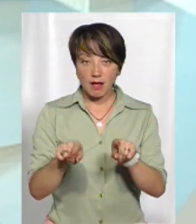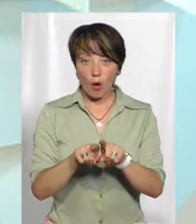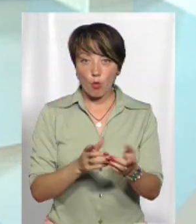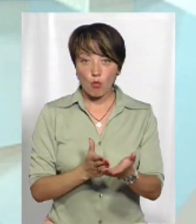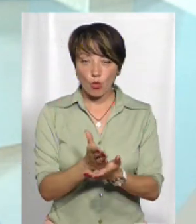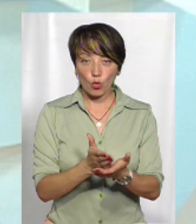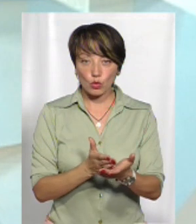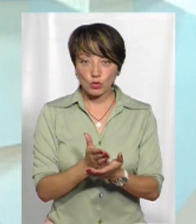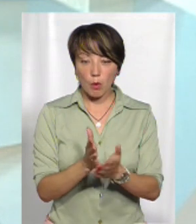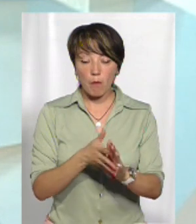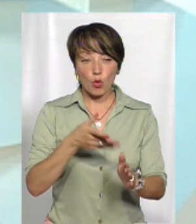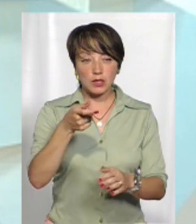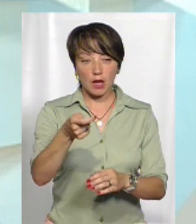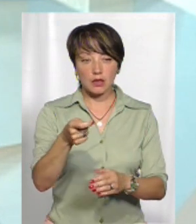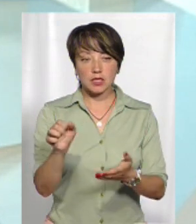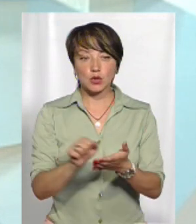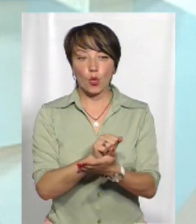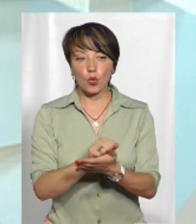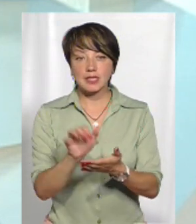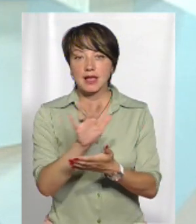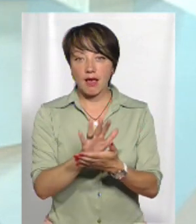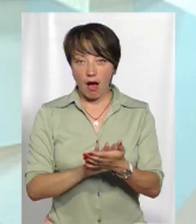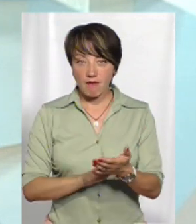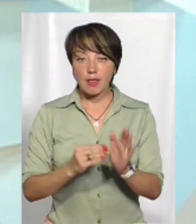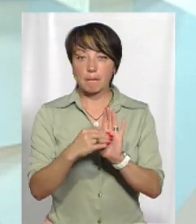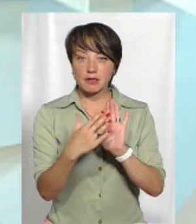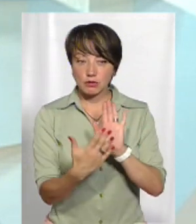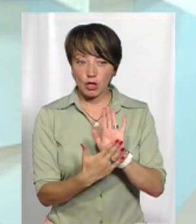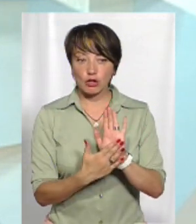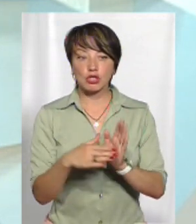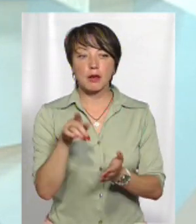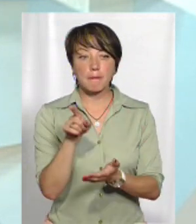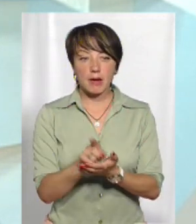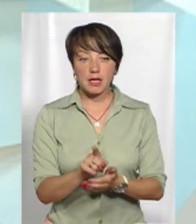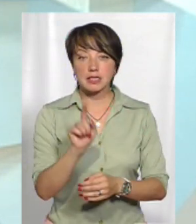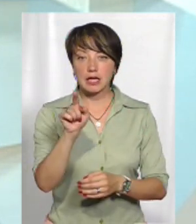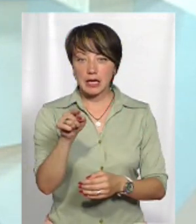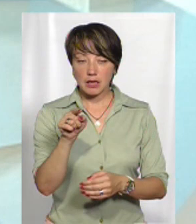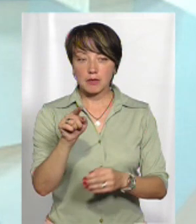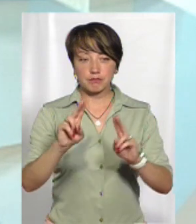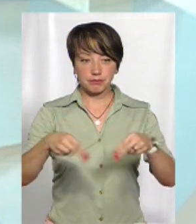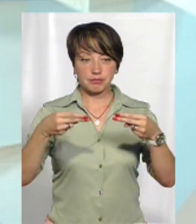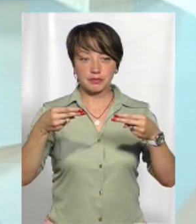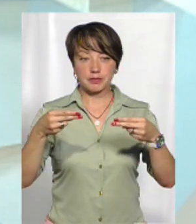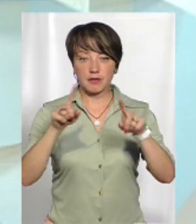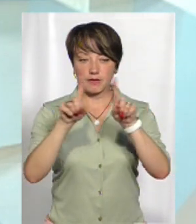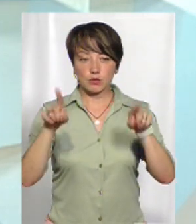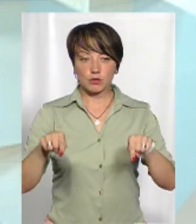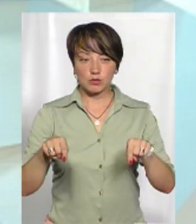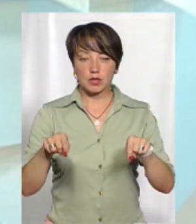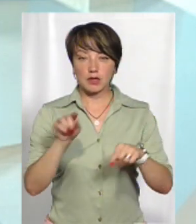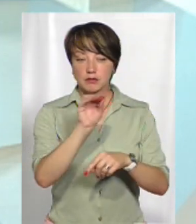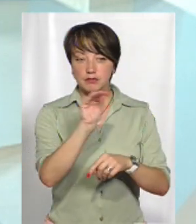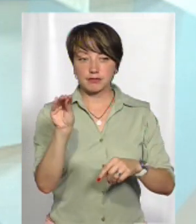такий сервіс і таку послугу, як подача заяви на призначення пенсії, то їй випадає випадаюче вікно, на